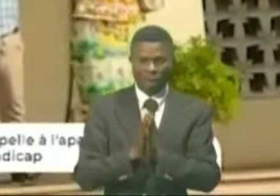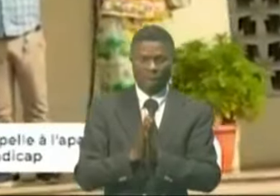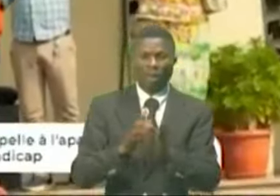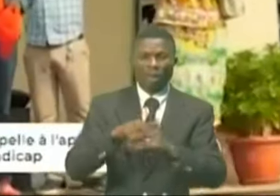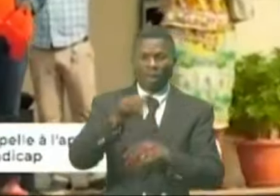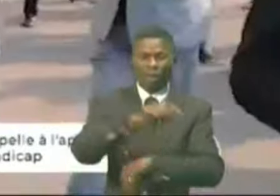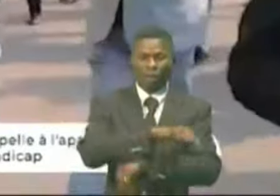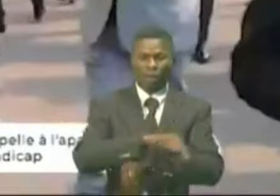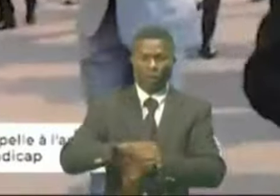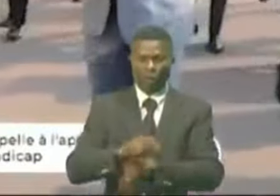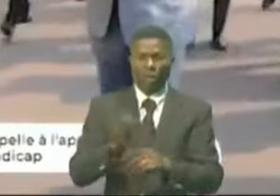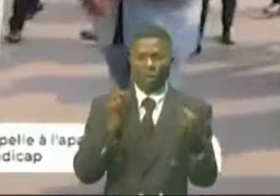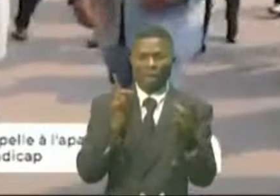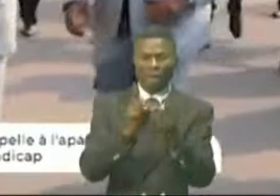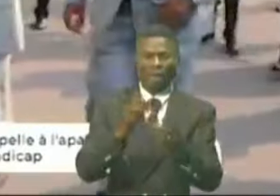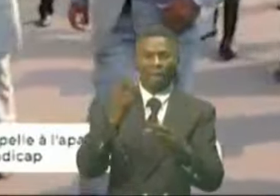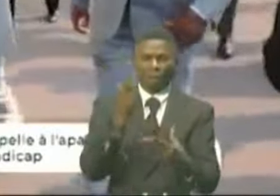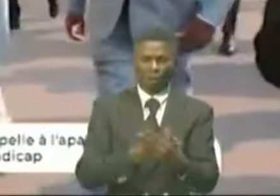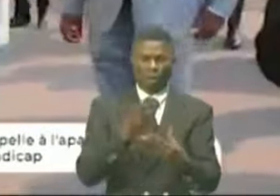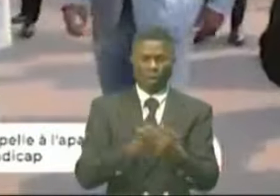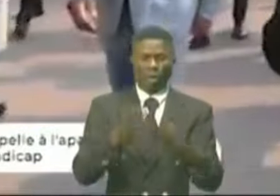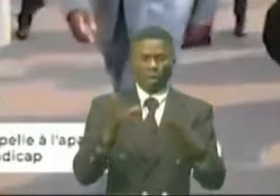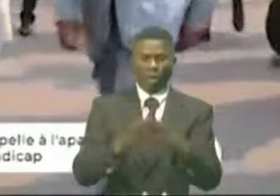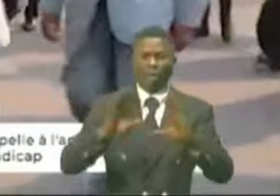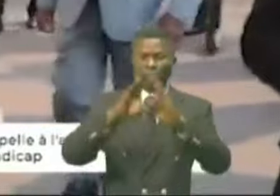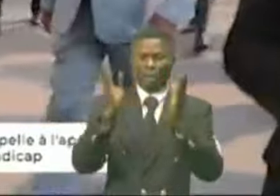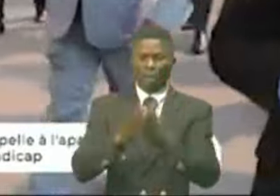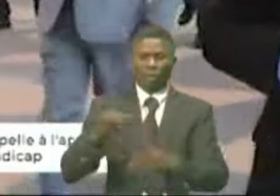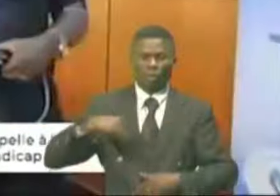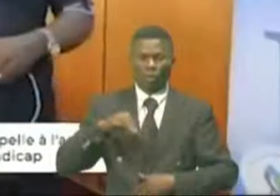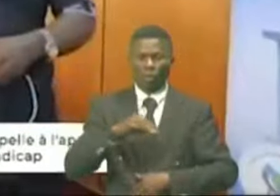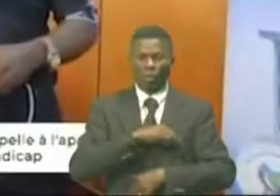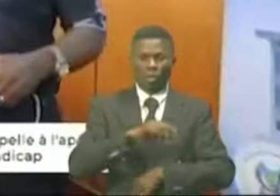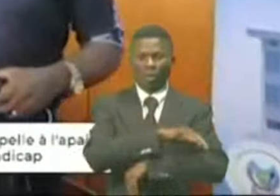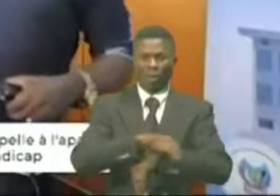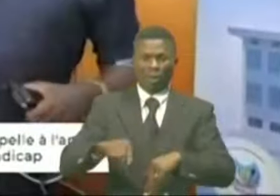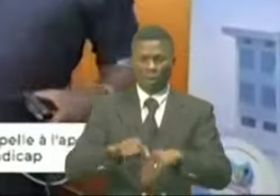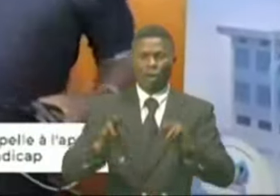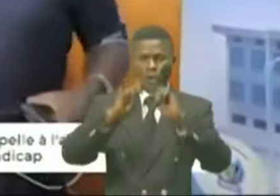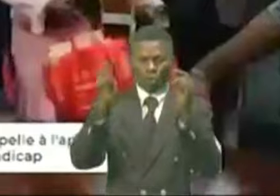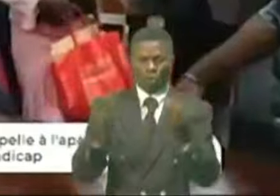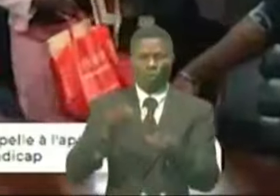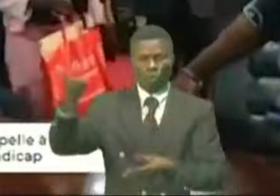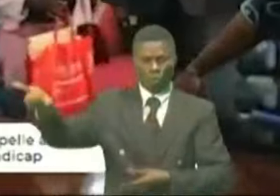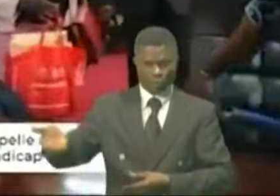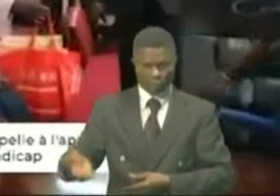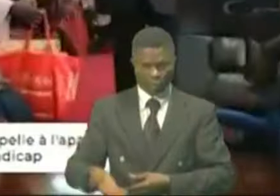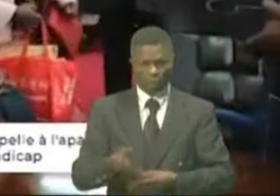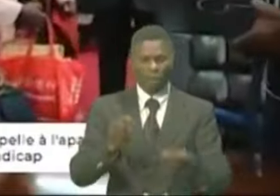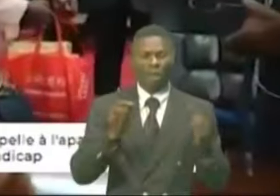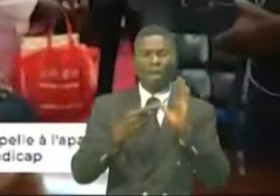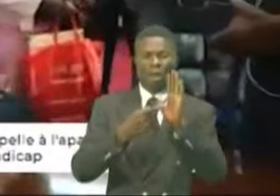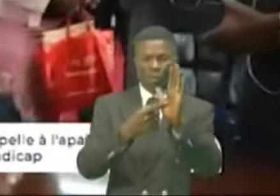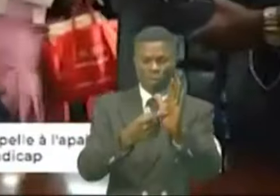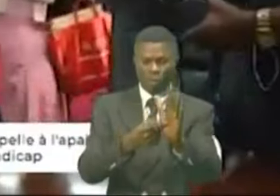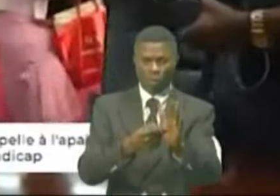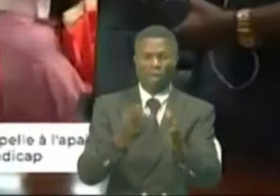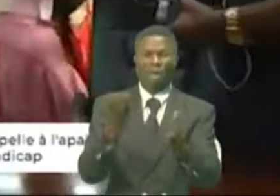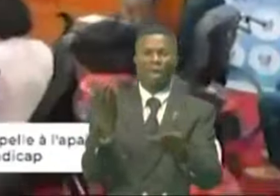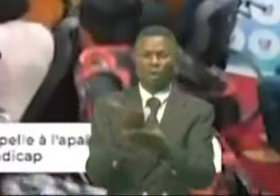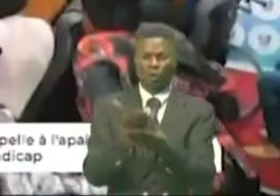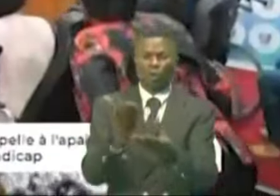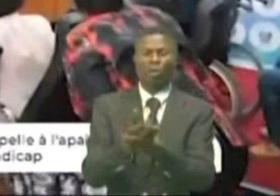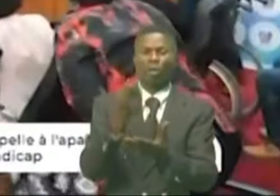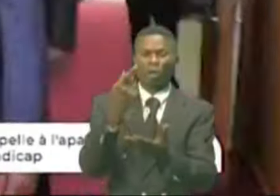bureau pour s'approcher d'eux en compagnie de tous les membres du bureau. Une délégation a été invitée à venir présenter l'économie de leurs